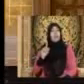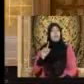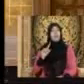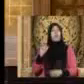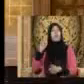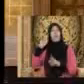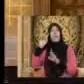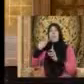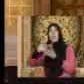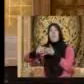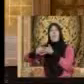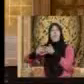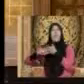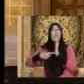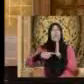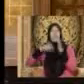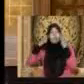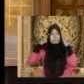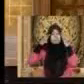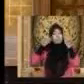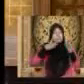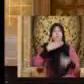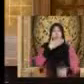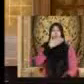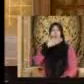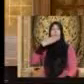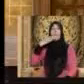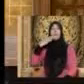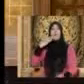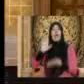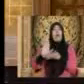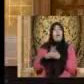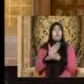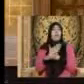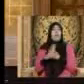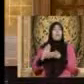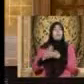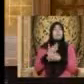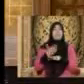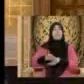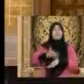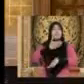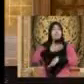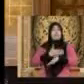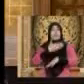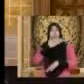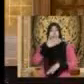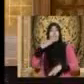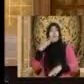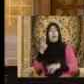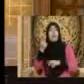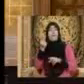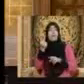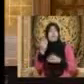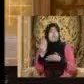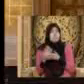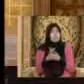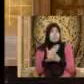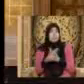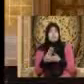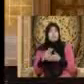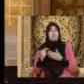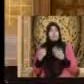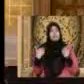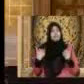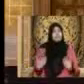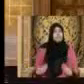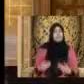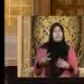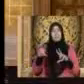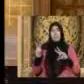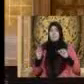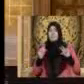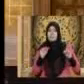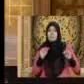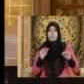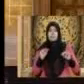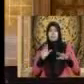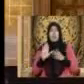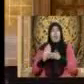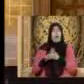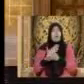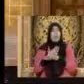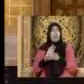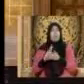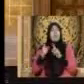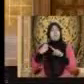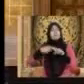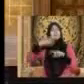إلى شهر رمضان والتهيئة لرمضان المادية حتى المعنوية والروحية،